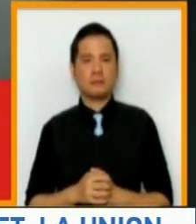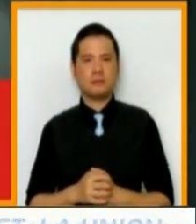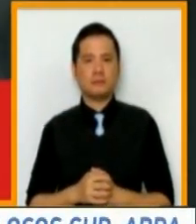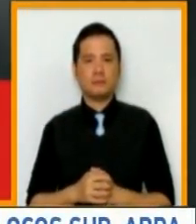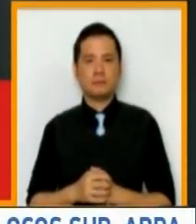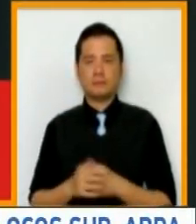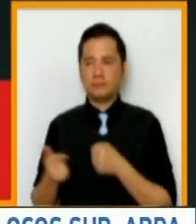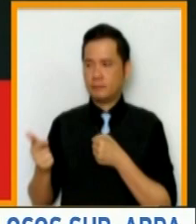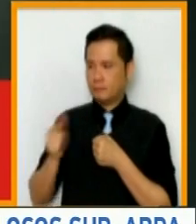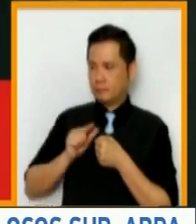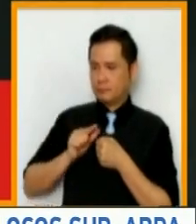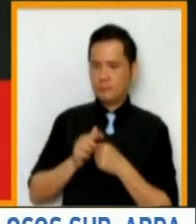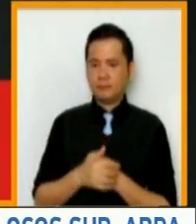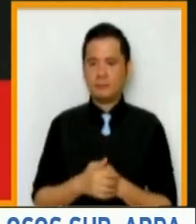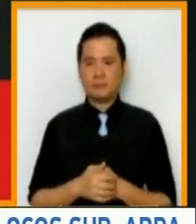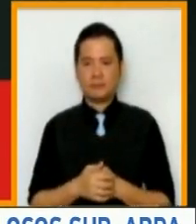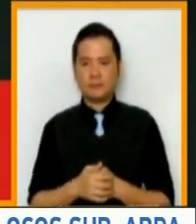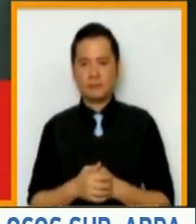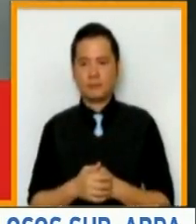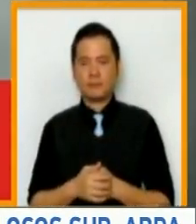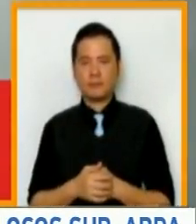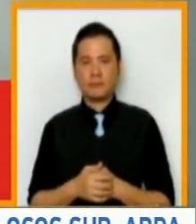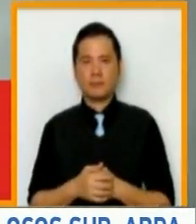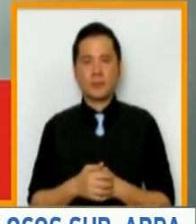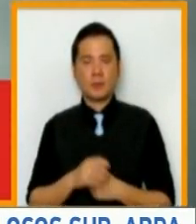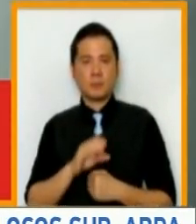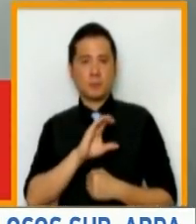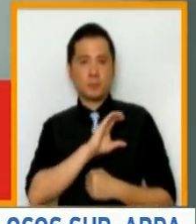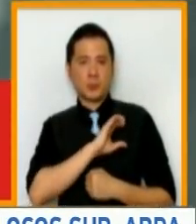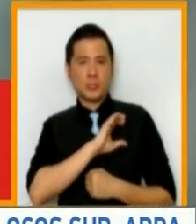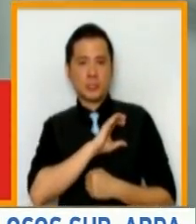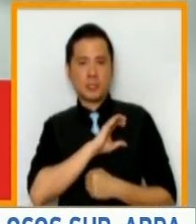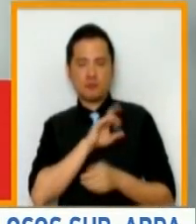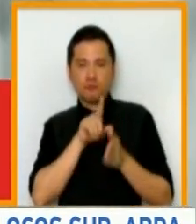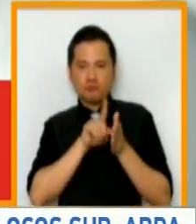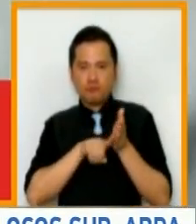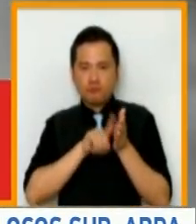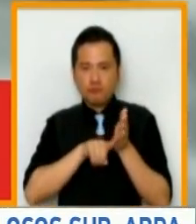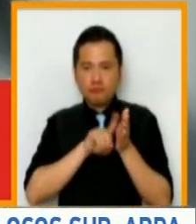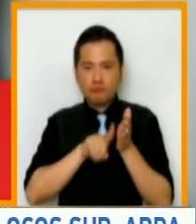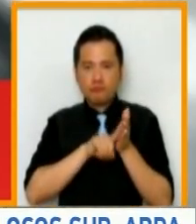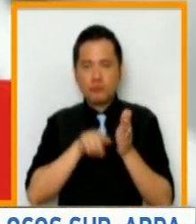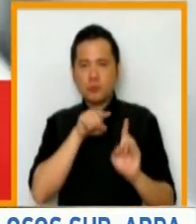Dahan-dahan ang hakbang ng mga operatiba ng Malate Police paakyat sa bahay na ito.